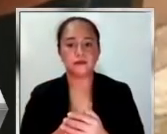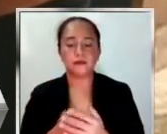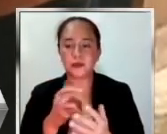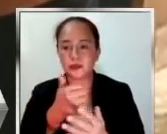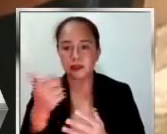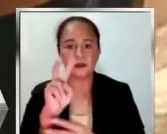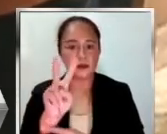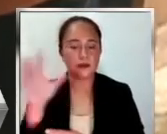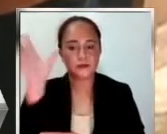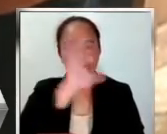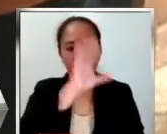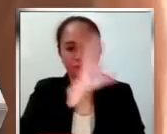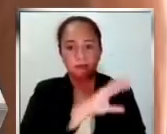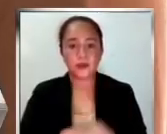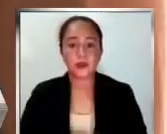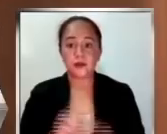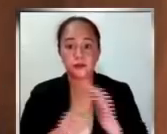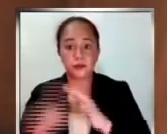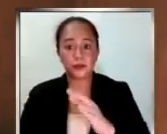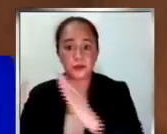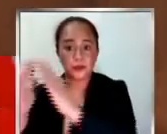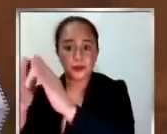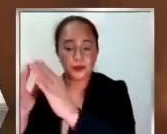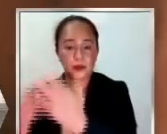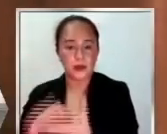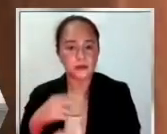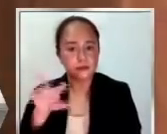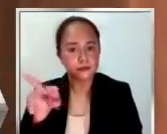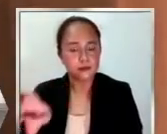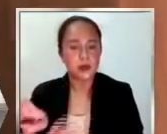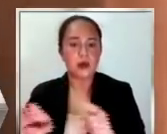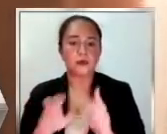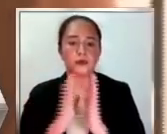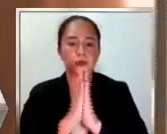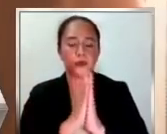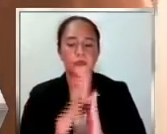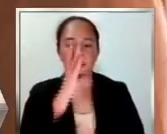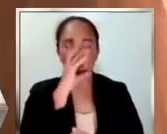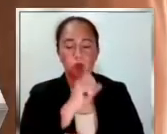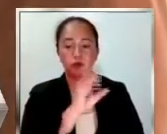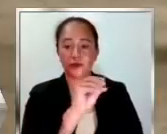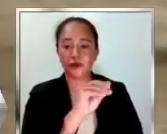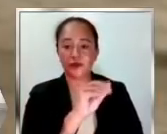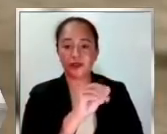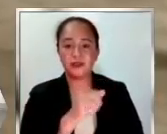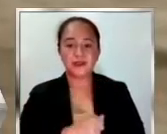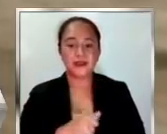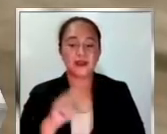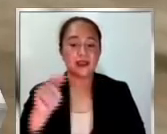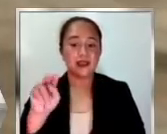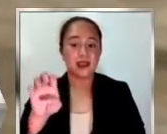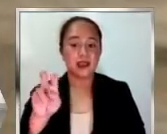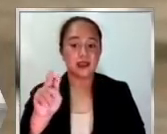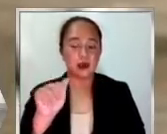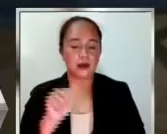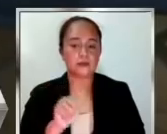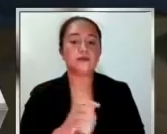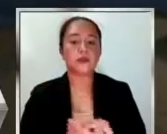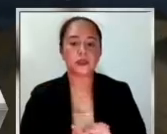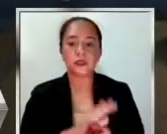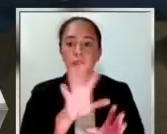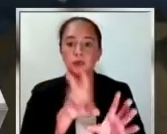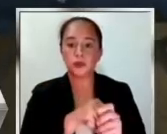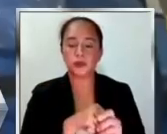Sa evacuation center, dinatnan naming nagdarasal ang 58 anyos na si Aling Nena. Isa lang siya sa mga nananatili pa